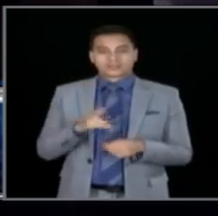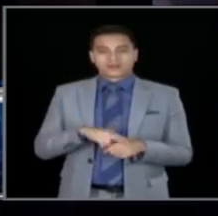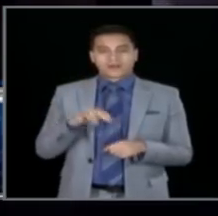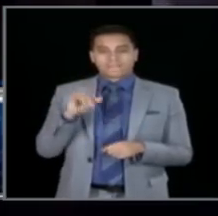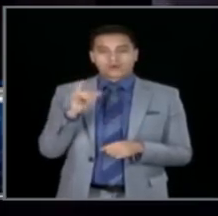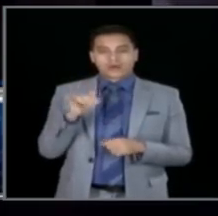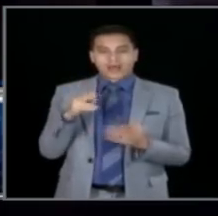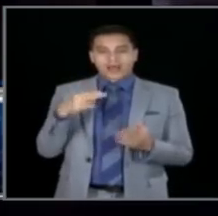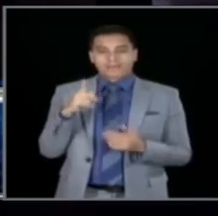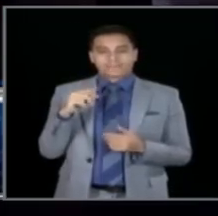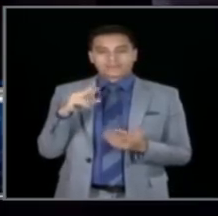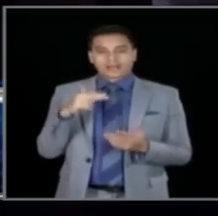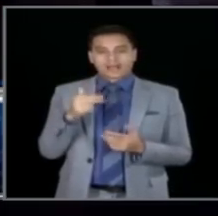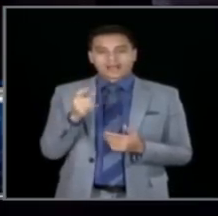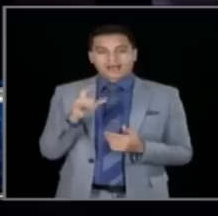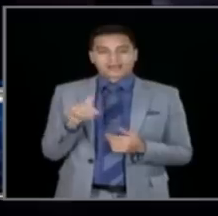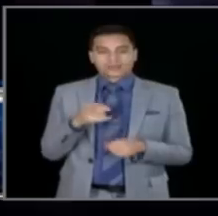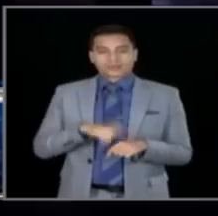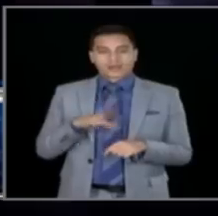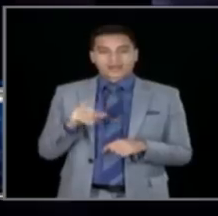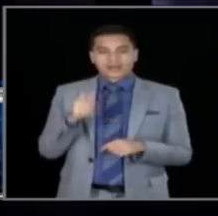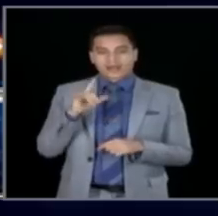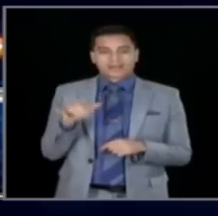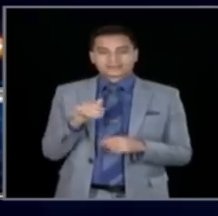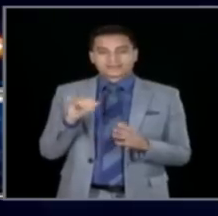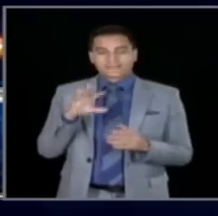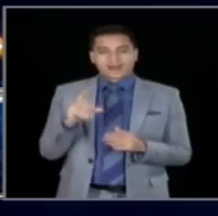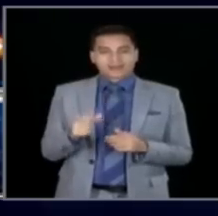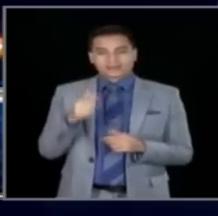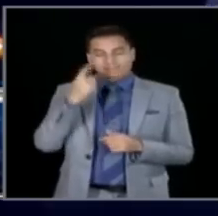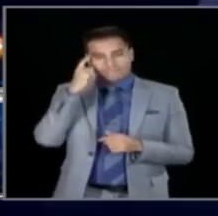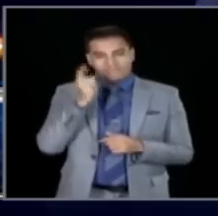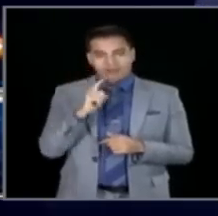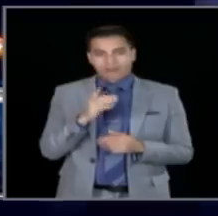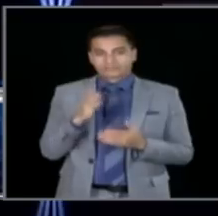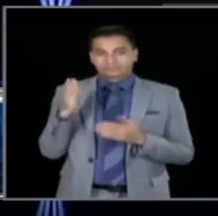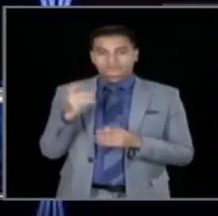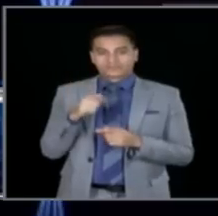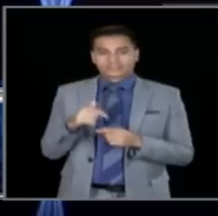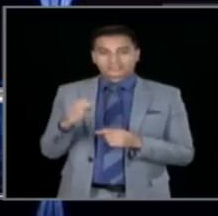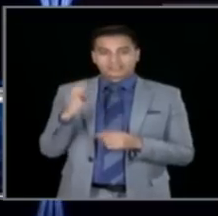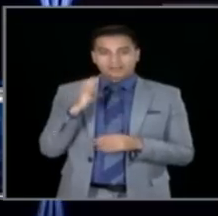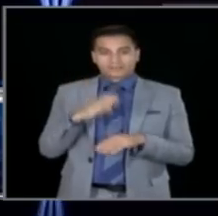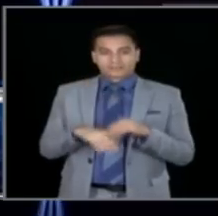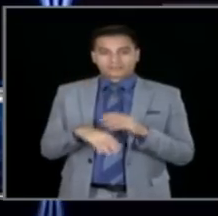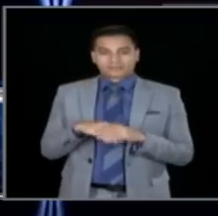منى عبد الغني، وهنادي مهنا. عمل دور حلو جدا. في إجابة ولا فيش إجابة؟